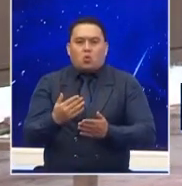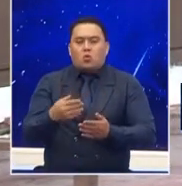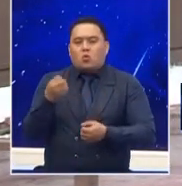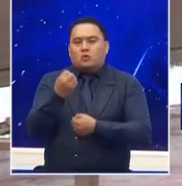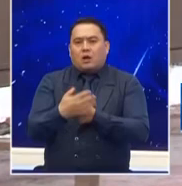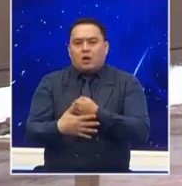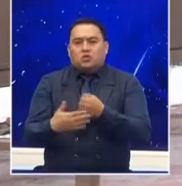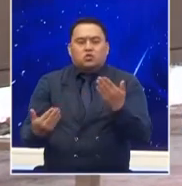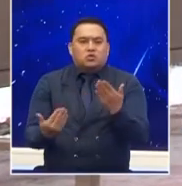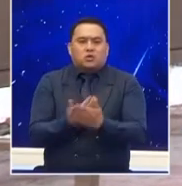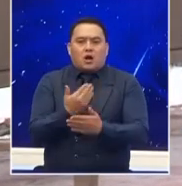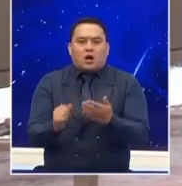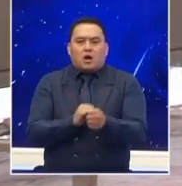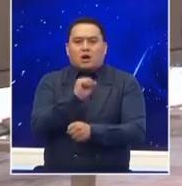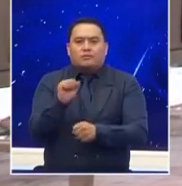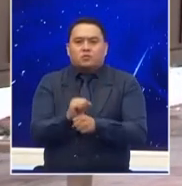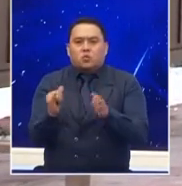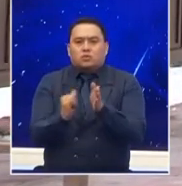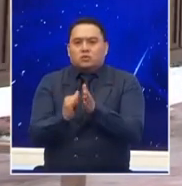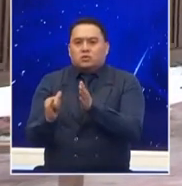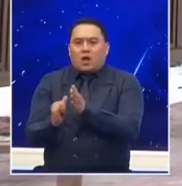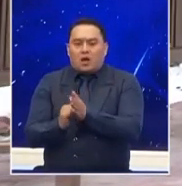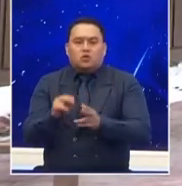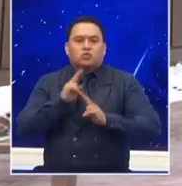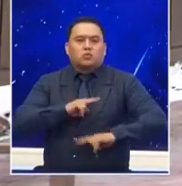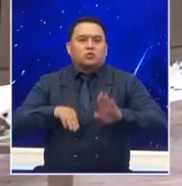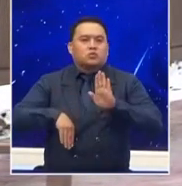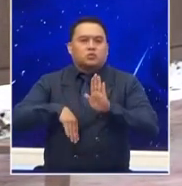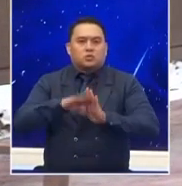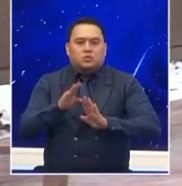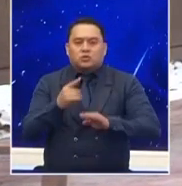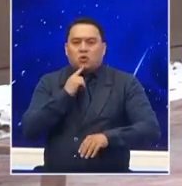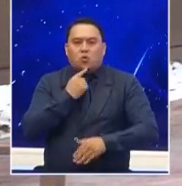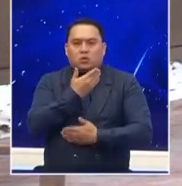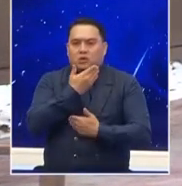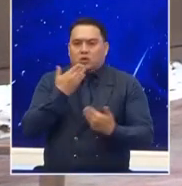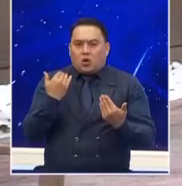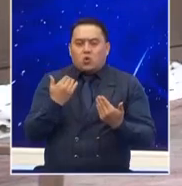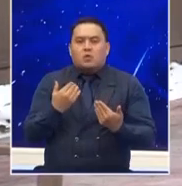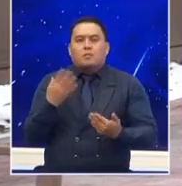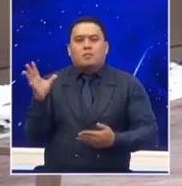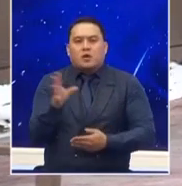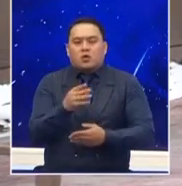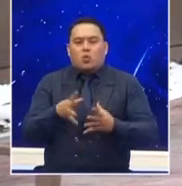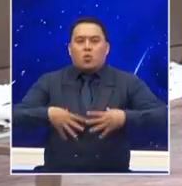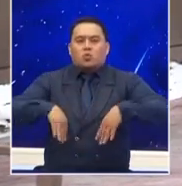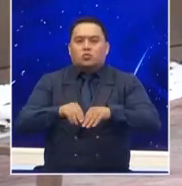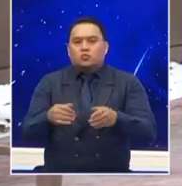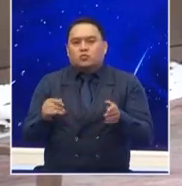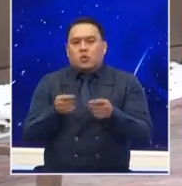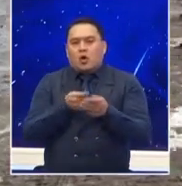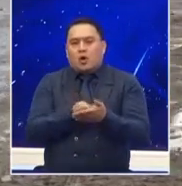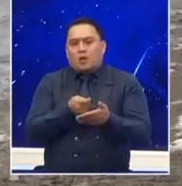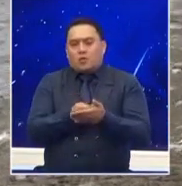орталығына жаңа аялдамалар орнатып жатырмыз. Жұмысым жақсы, қиын емес. Тапқан табысым мен отбасымды асырап